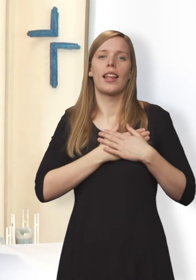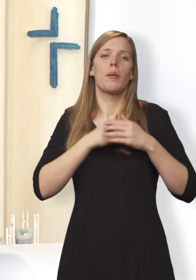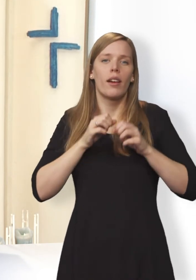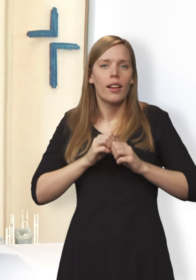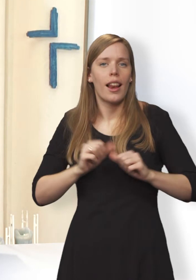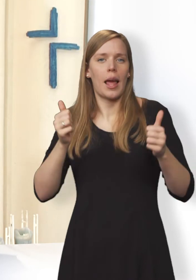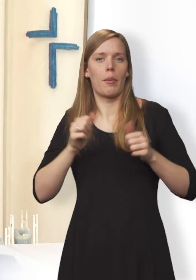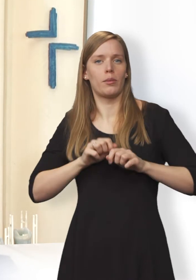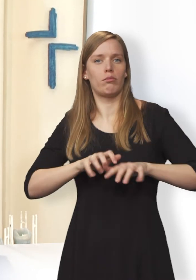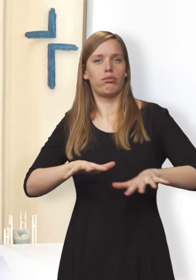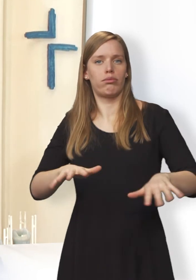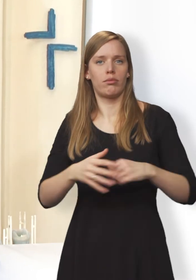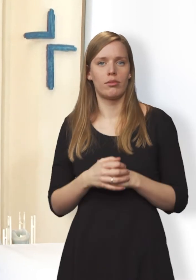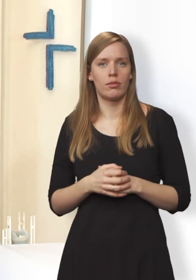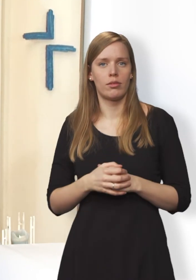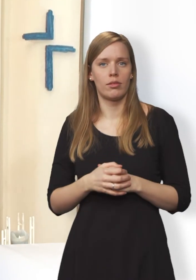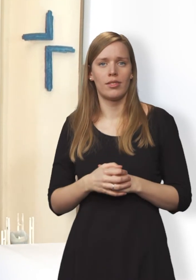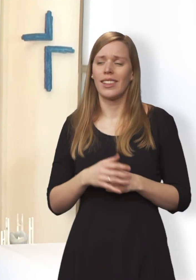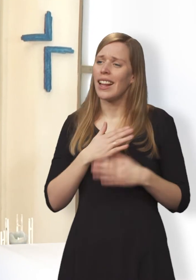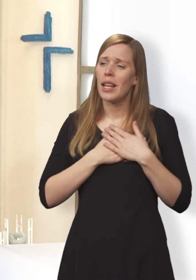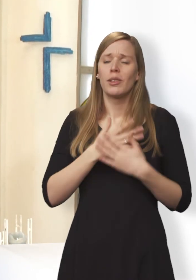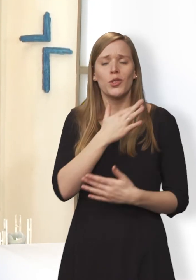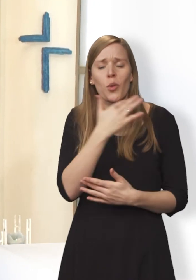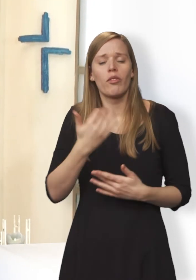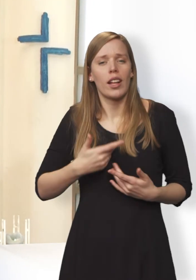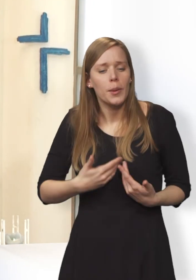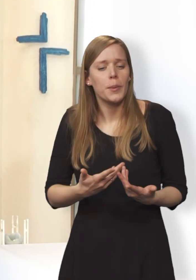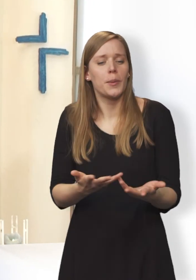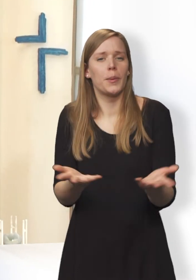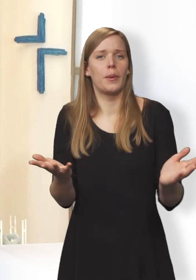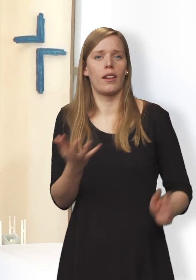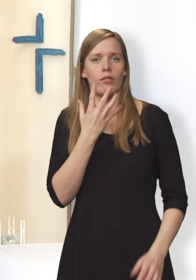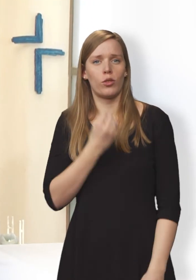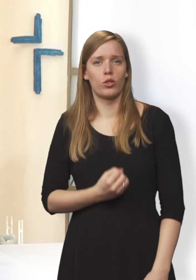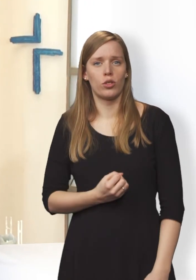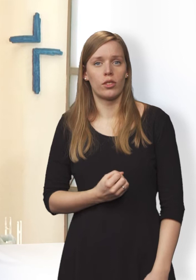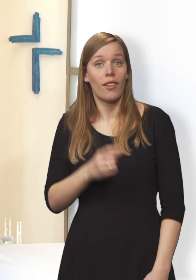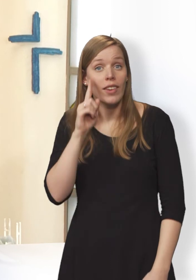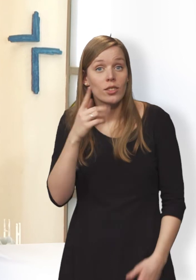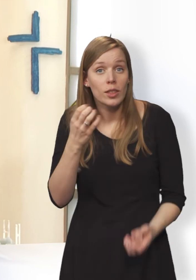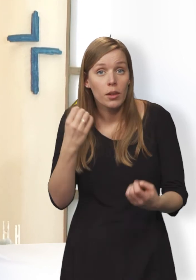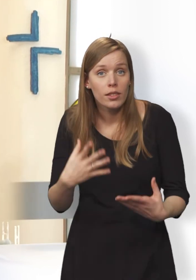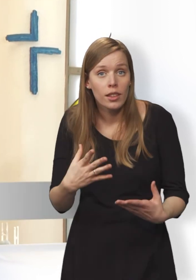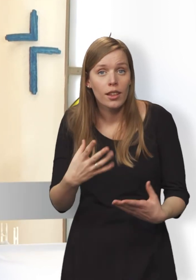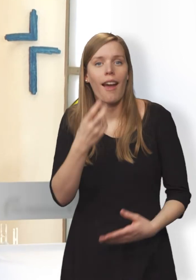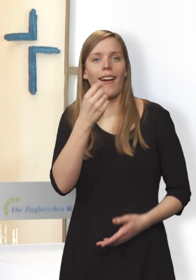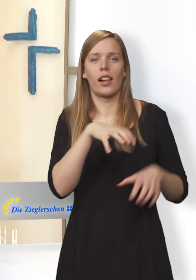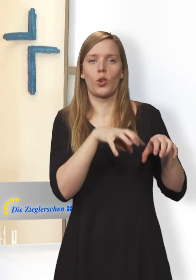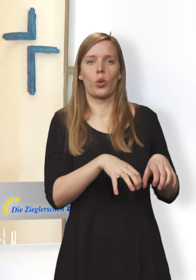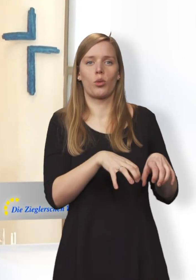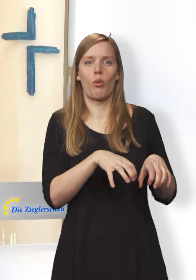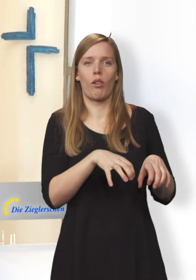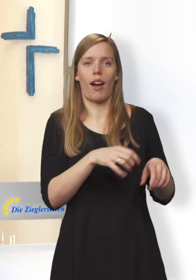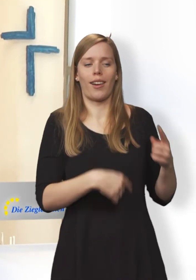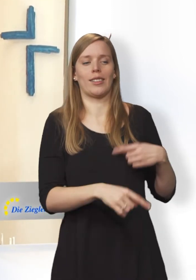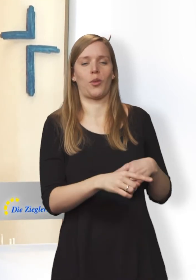große kapital der liebe weitergeben wissen sie was da passiert es ist umgekehrt wie auf unseren bankkonto wenn